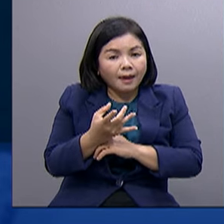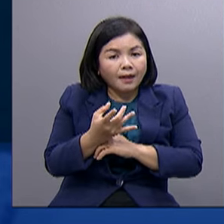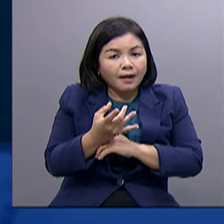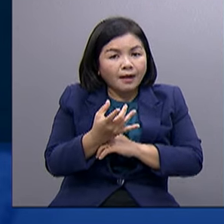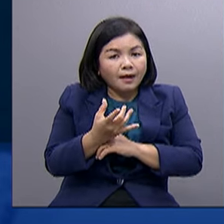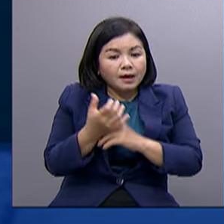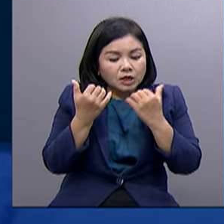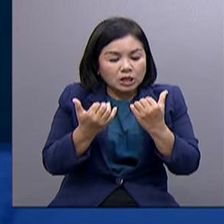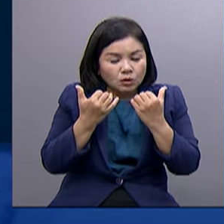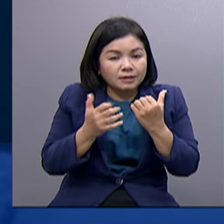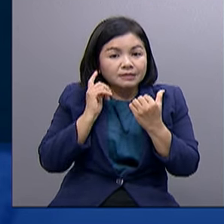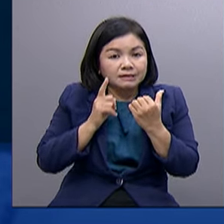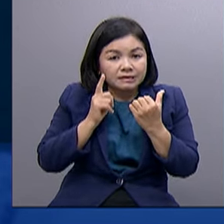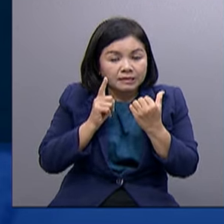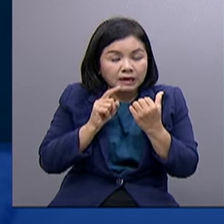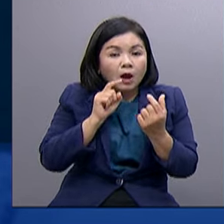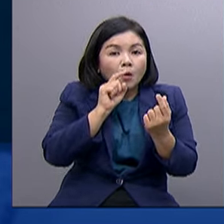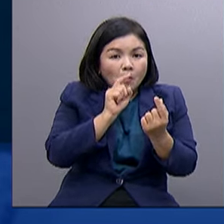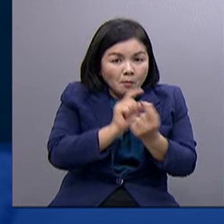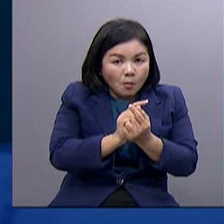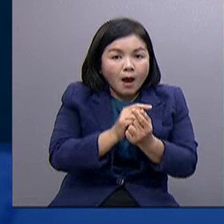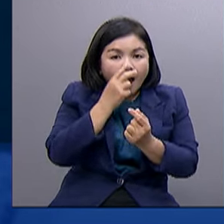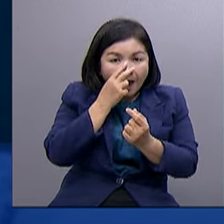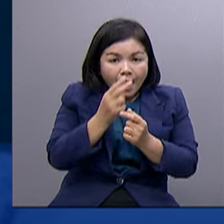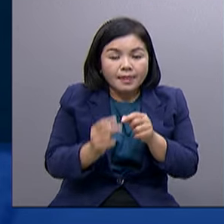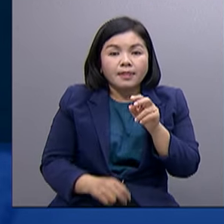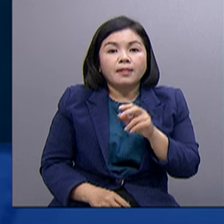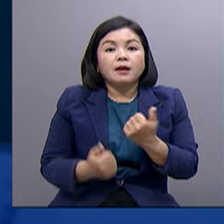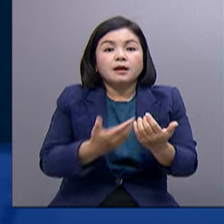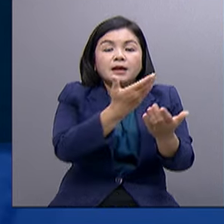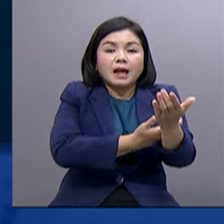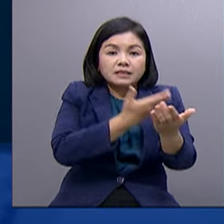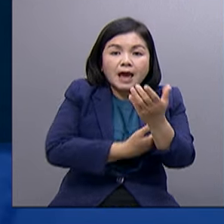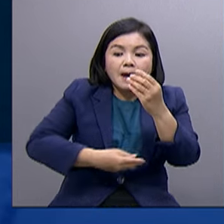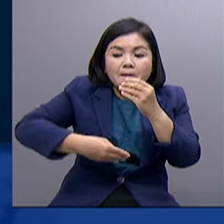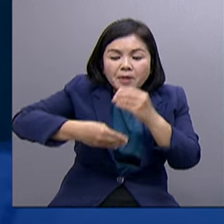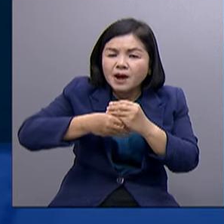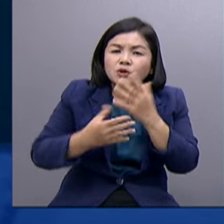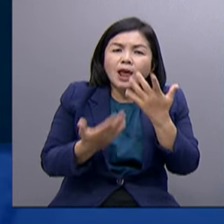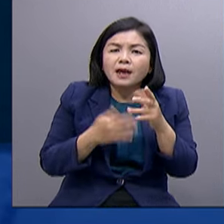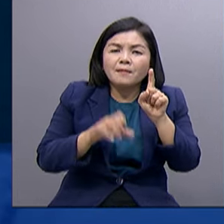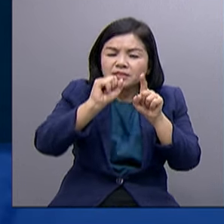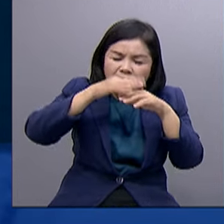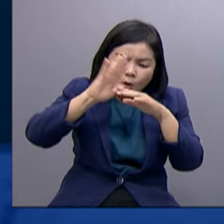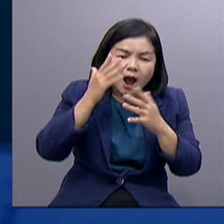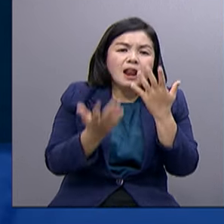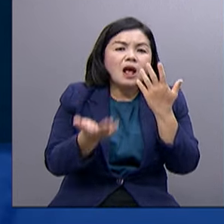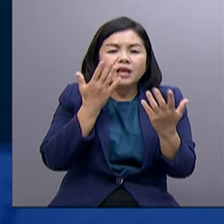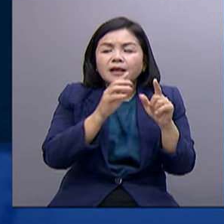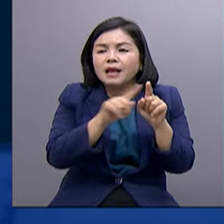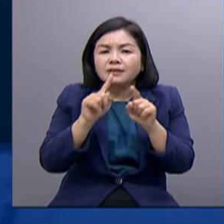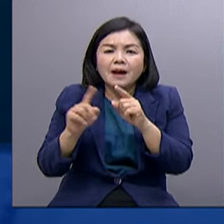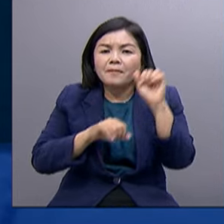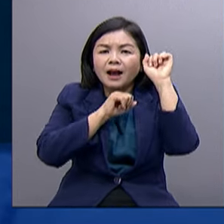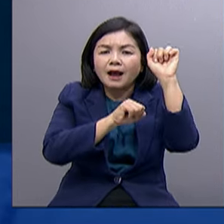ในความเป็นจริงเนี่ยพบว่าการออกติดพันสลากกินแบ่งรัฐบาลเพิ่มมากี่ครั้งก็ตามไม่ว่าจะในลักษณะไหนนะครับทั้ง